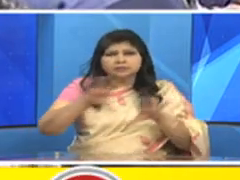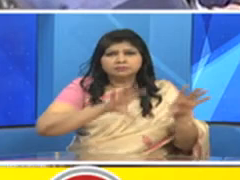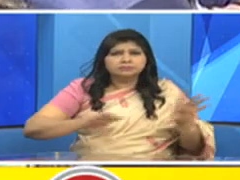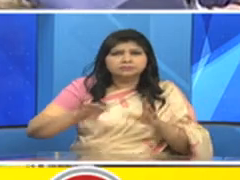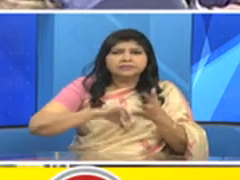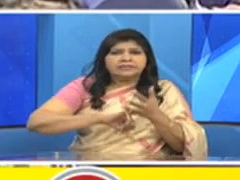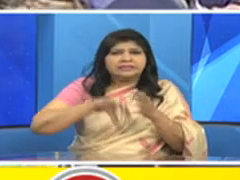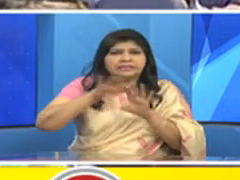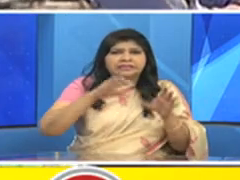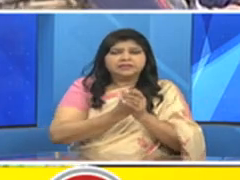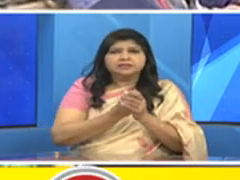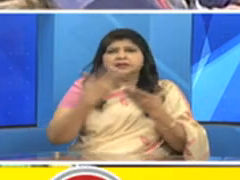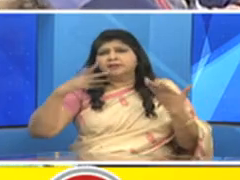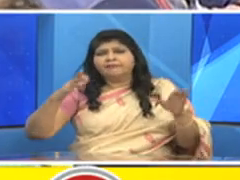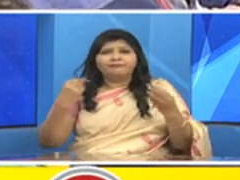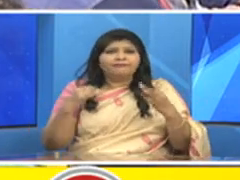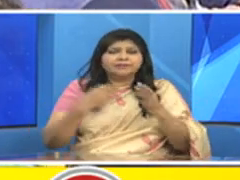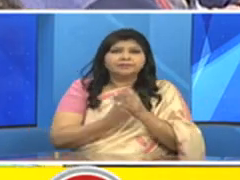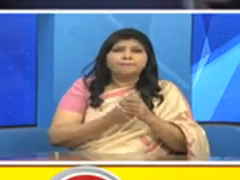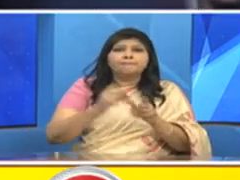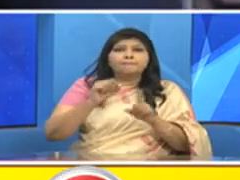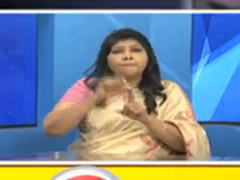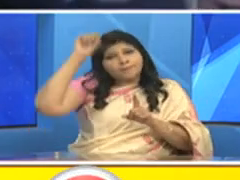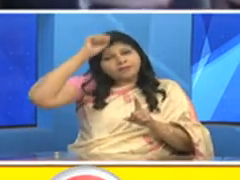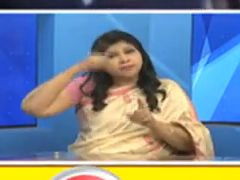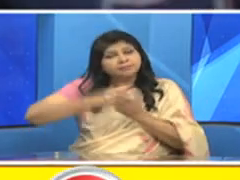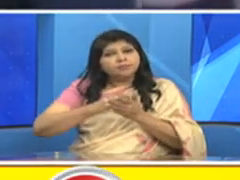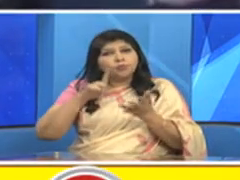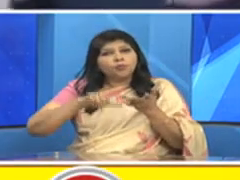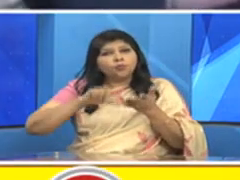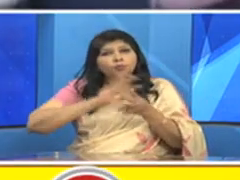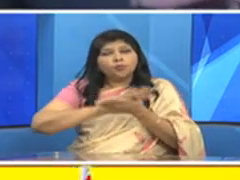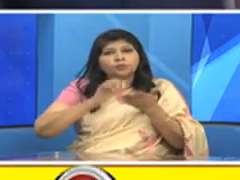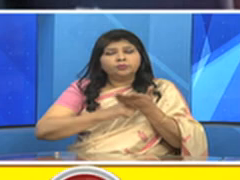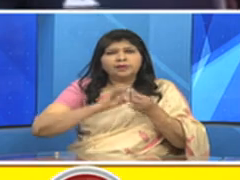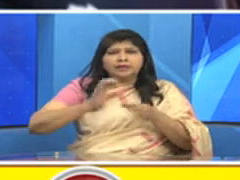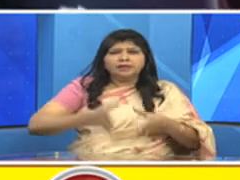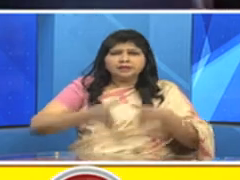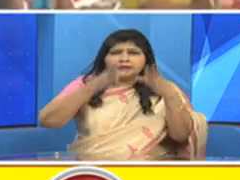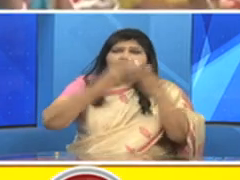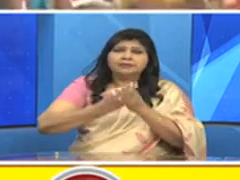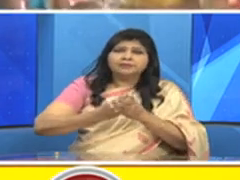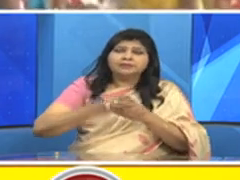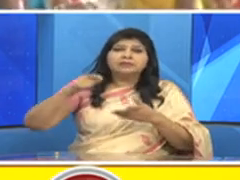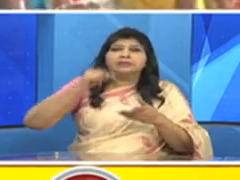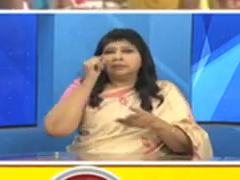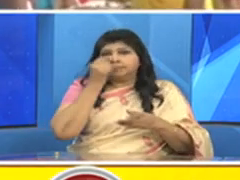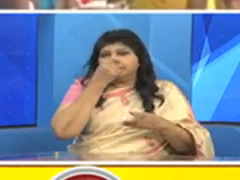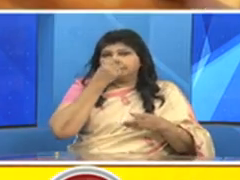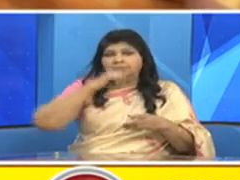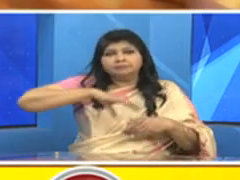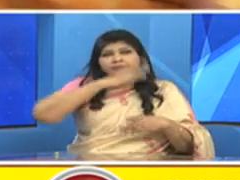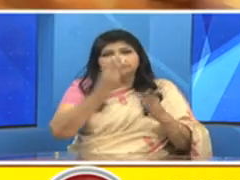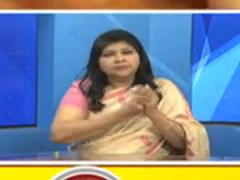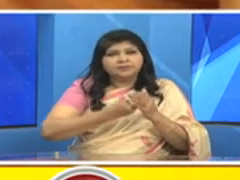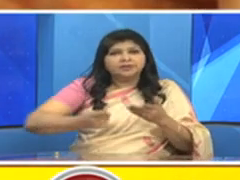अलग त्योहारों की धूम थी। जब पंजाब में लोहड़ी के जोश और उत्साह की गर्माहट फैला रही थी, तमिलनाडु की बहनें और